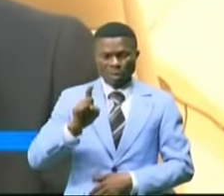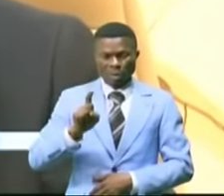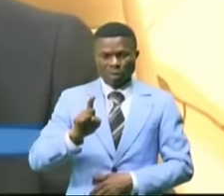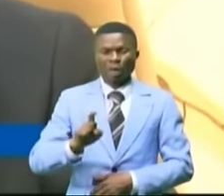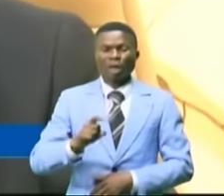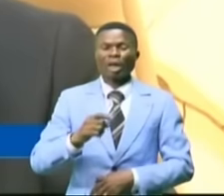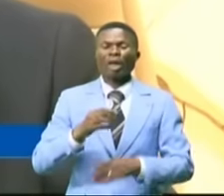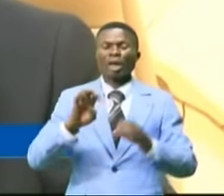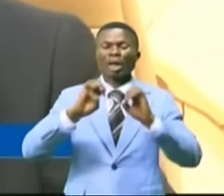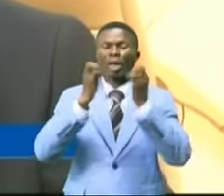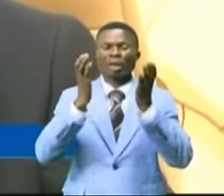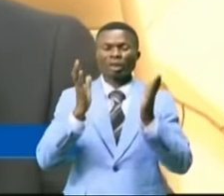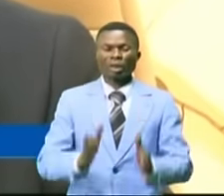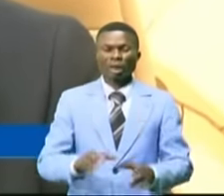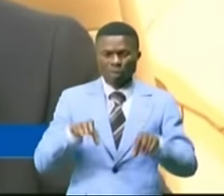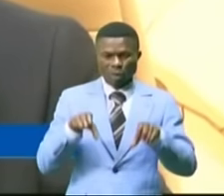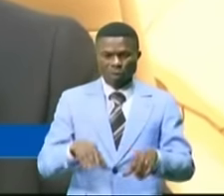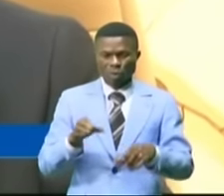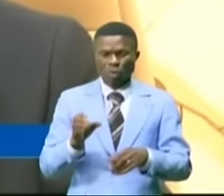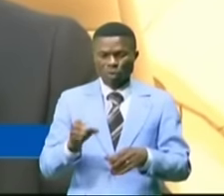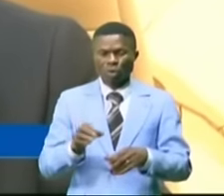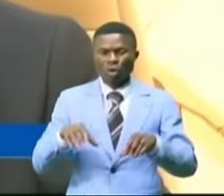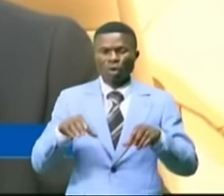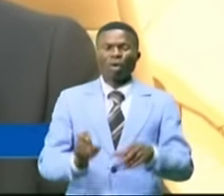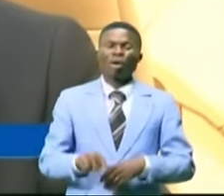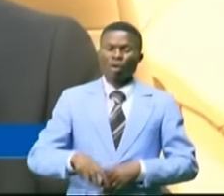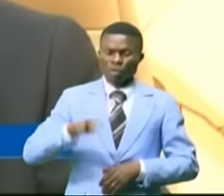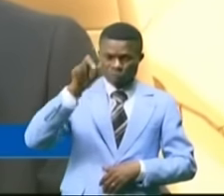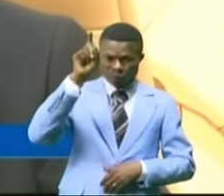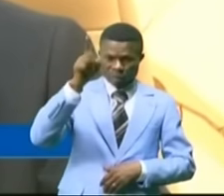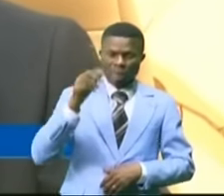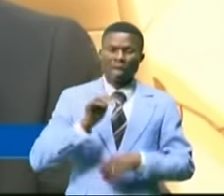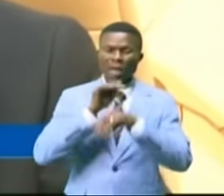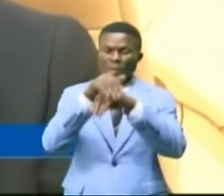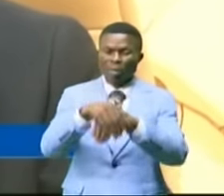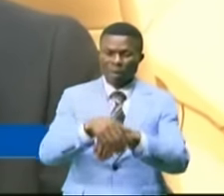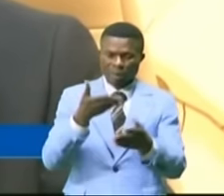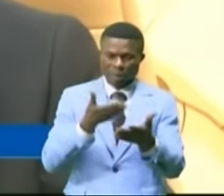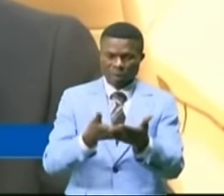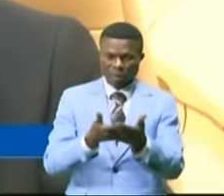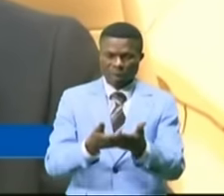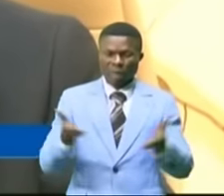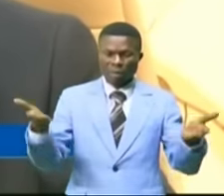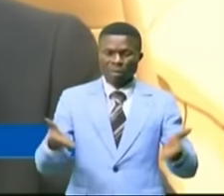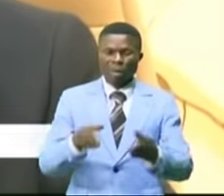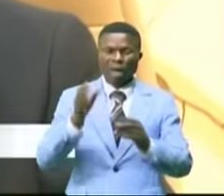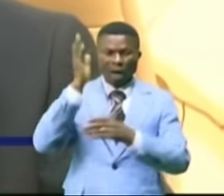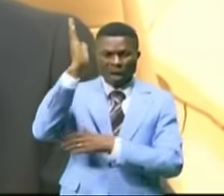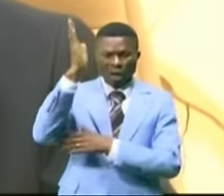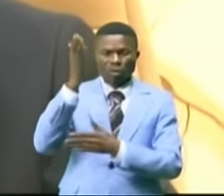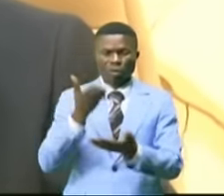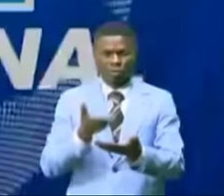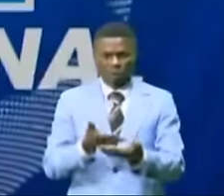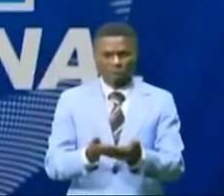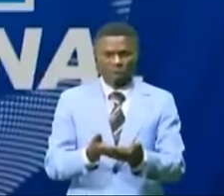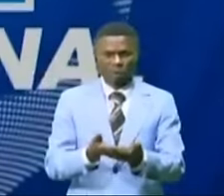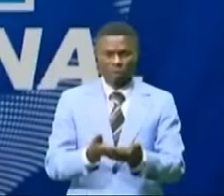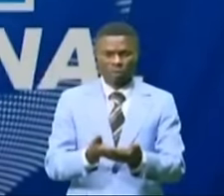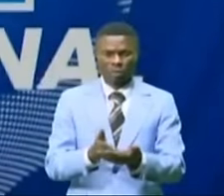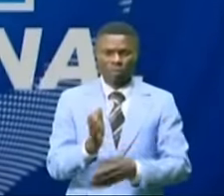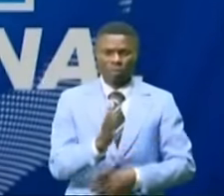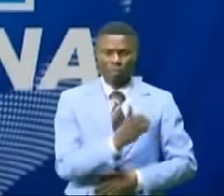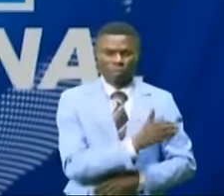RDC, et principalement ceux qui sont membres de la FEC, soient aussi présents à Tunis.